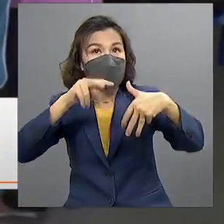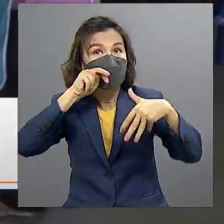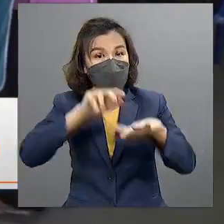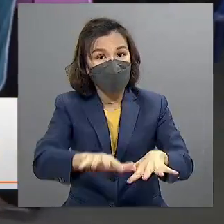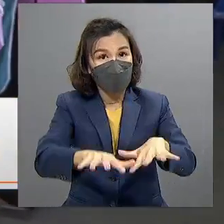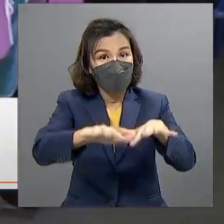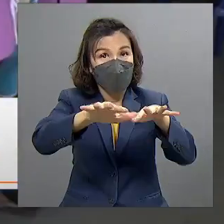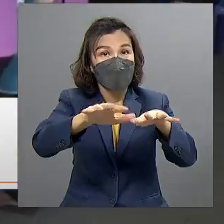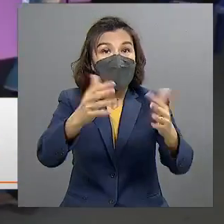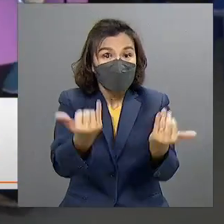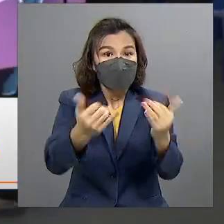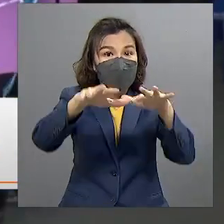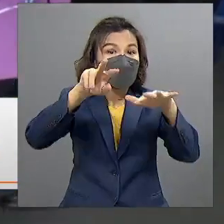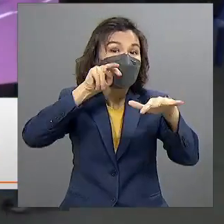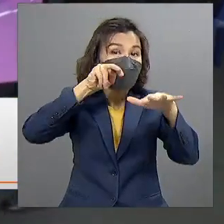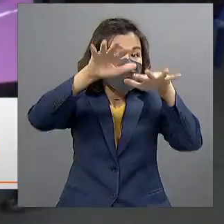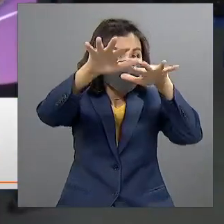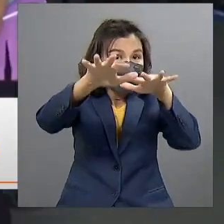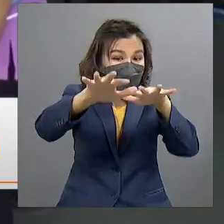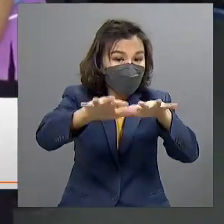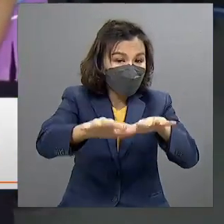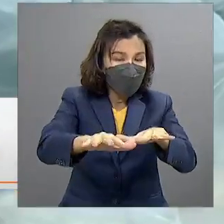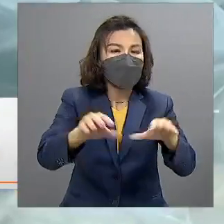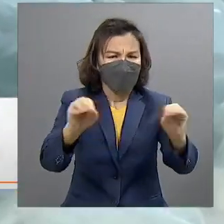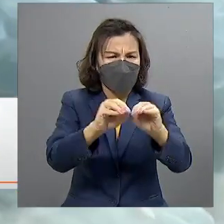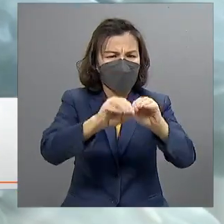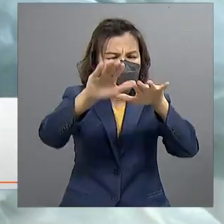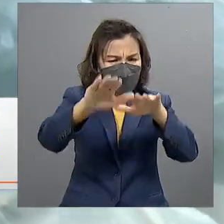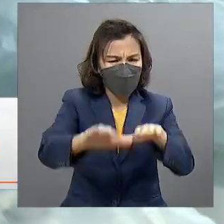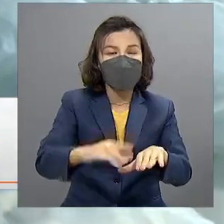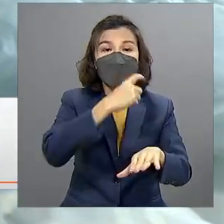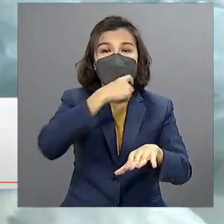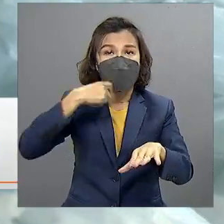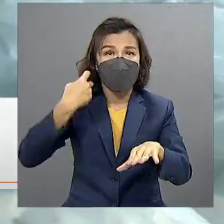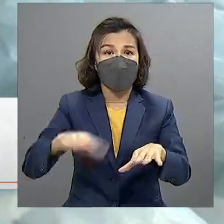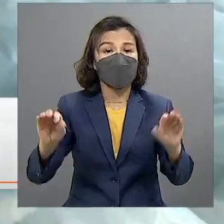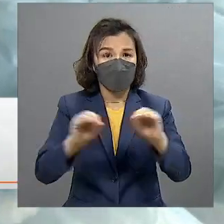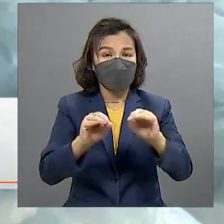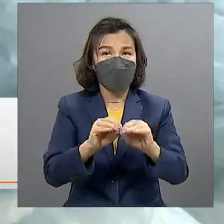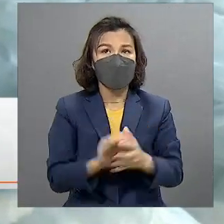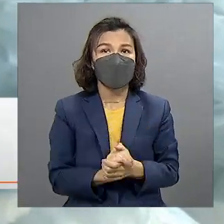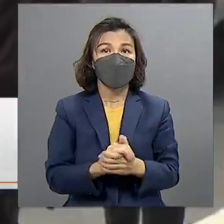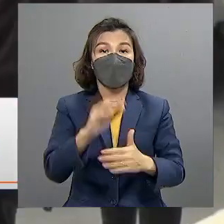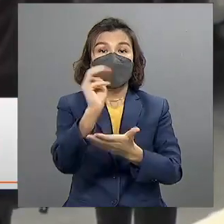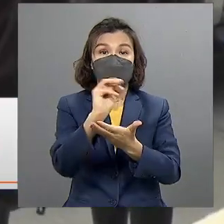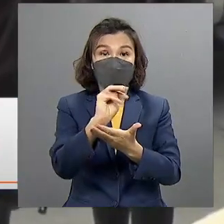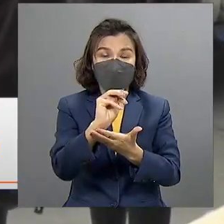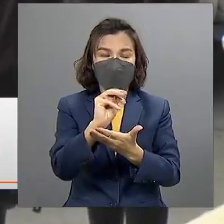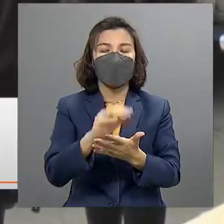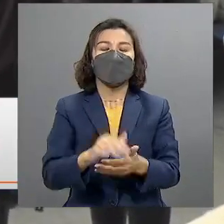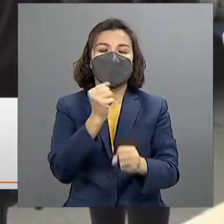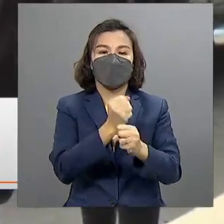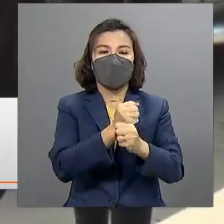ริ่มแห้งจนจะเข้าสู่ภาวะปกติแล้วนะคะซึ่งมูลนิธิได้ปฏิบัติตามมาตรการป้องกันการแพร่ระบาดของโควิด